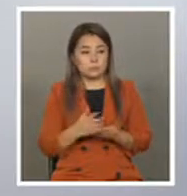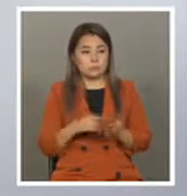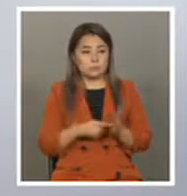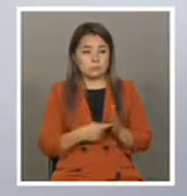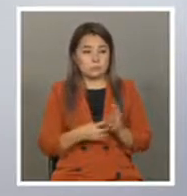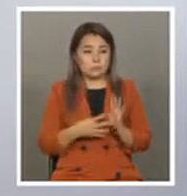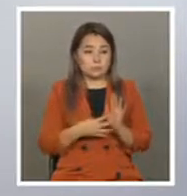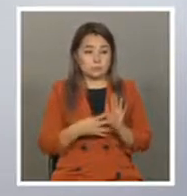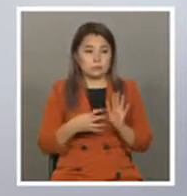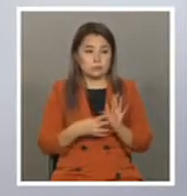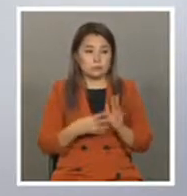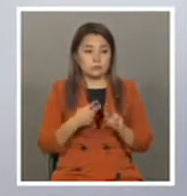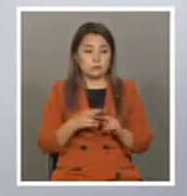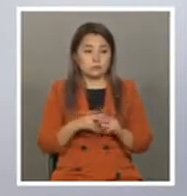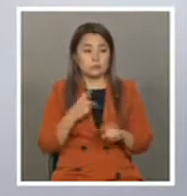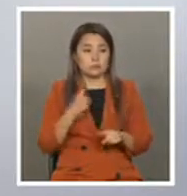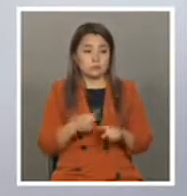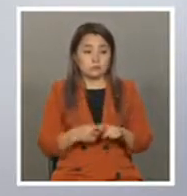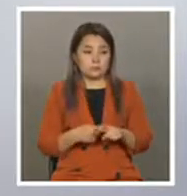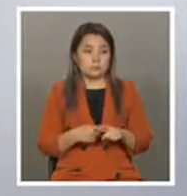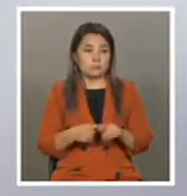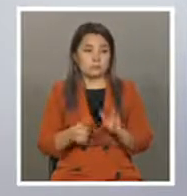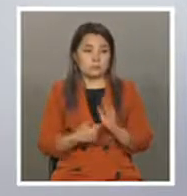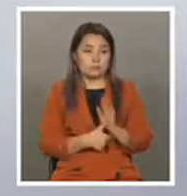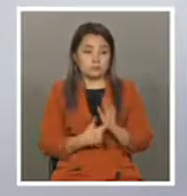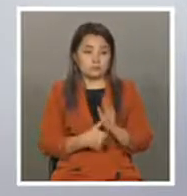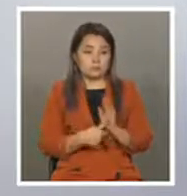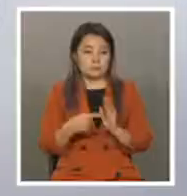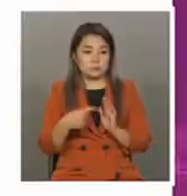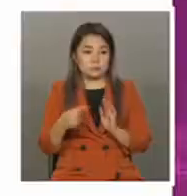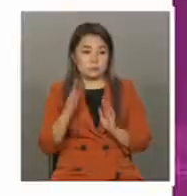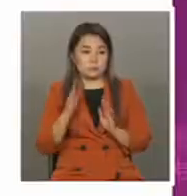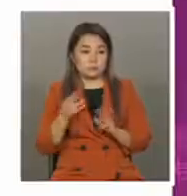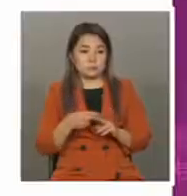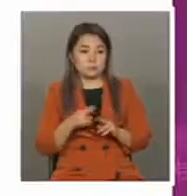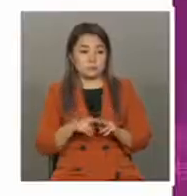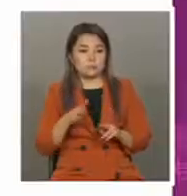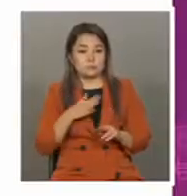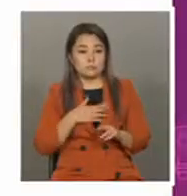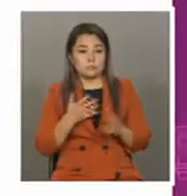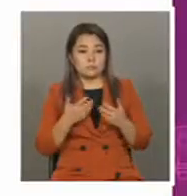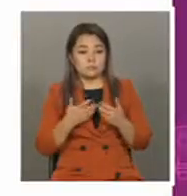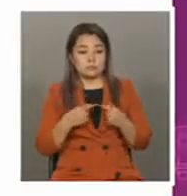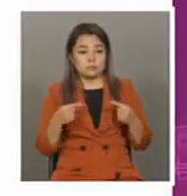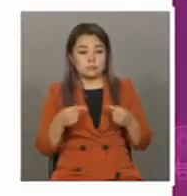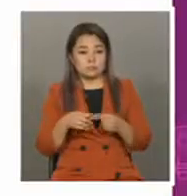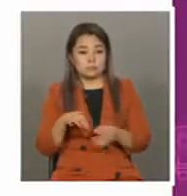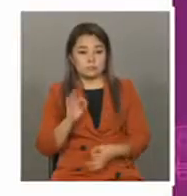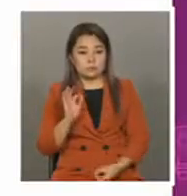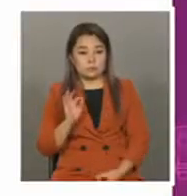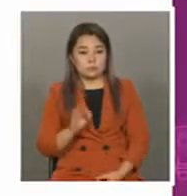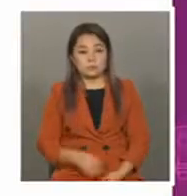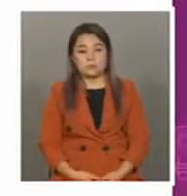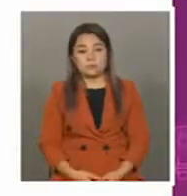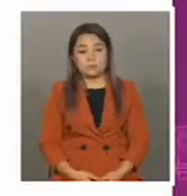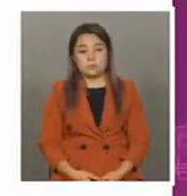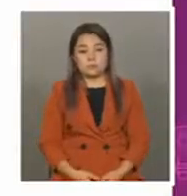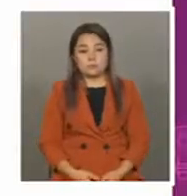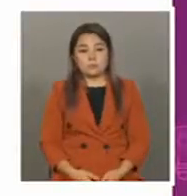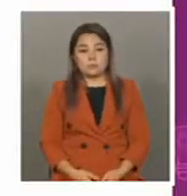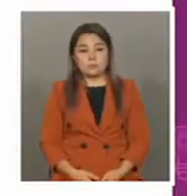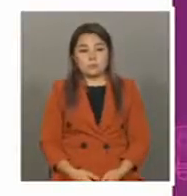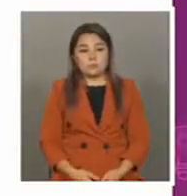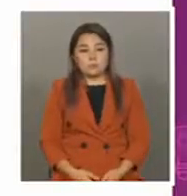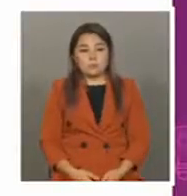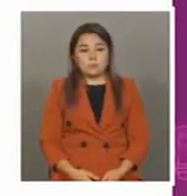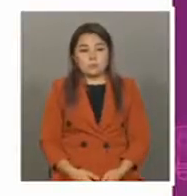ал минус 3-ті минус 3-ке қоссаңыз минус 6 шығады. Демек, біздің келтірген квадрат теңдеуіміздің түбірі минус 3.